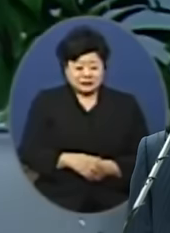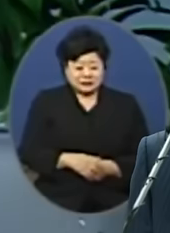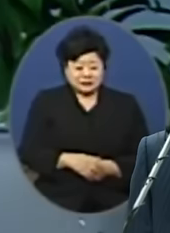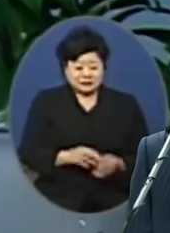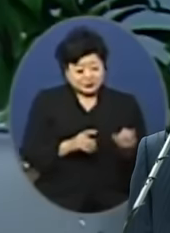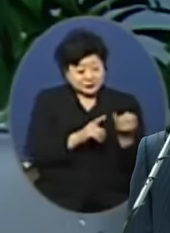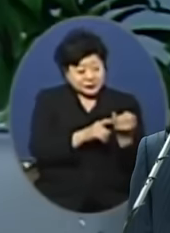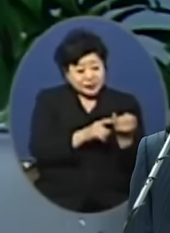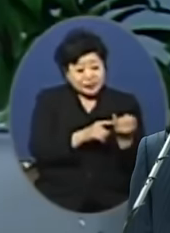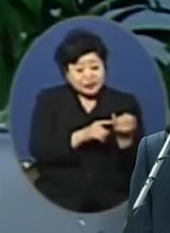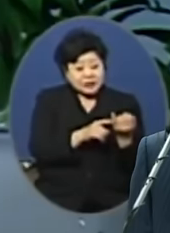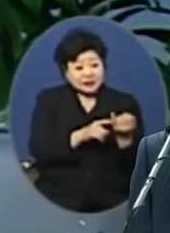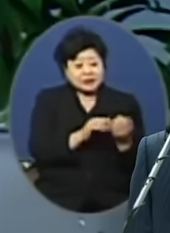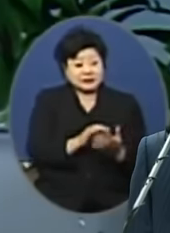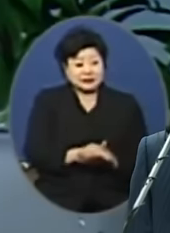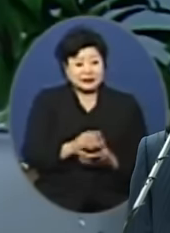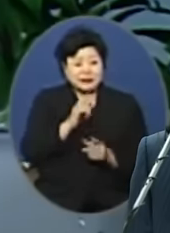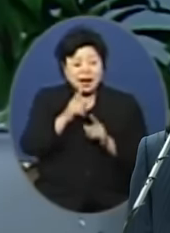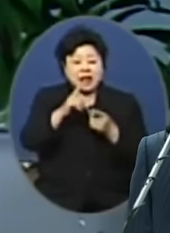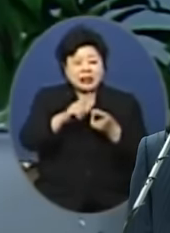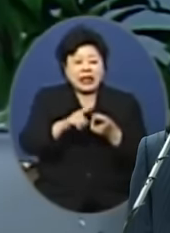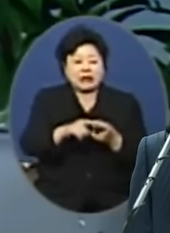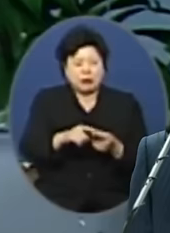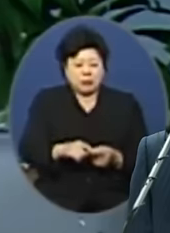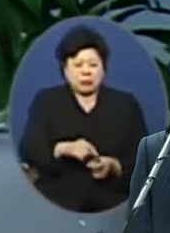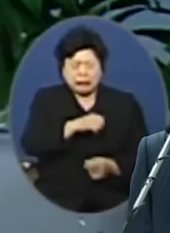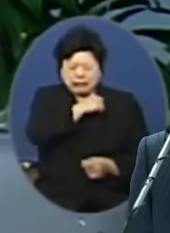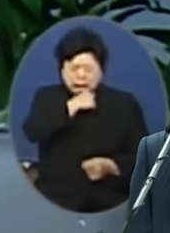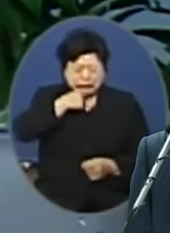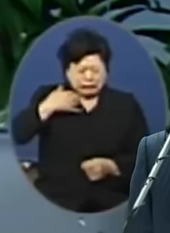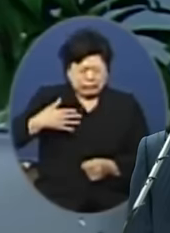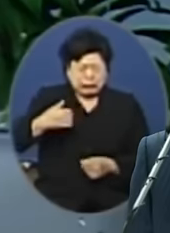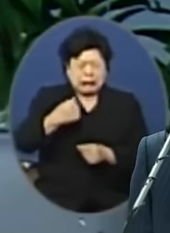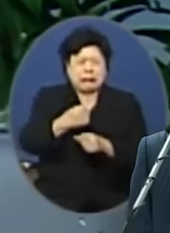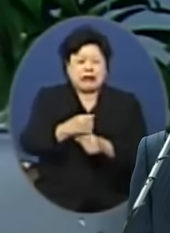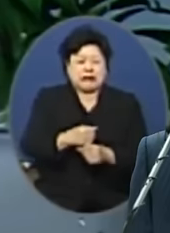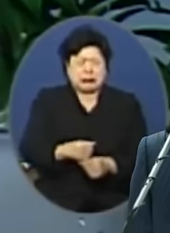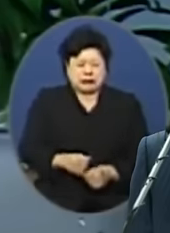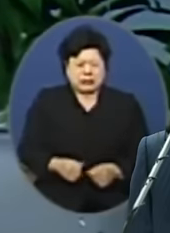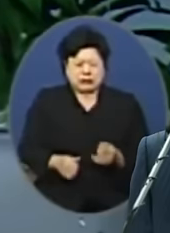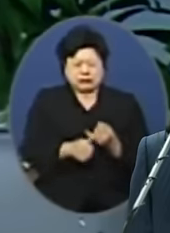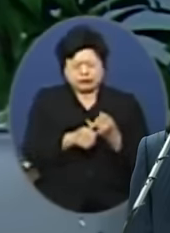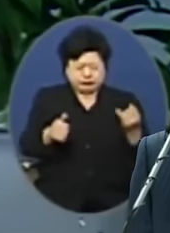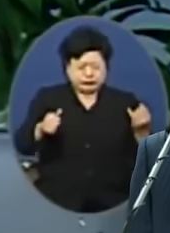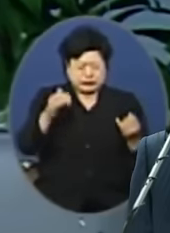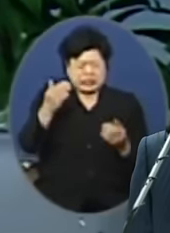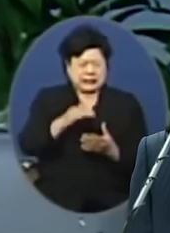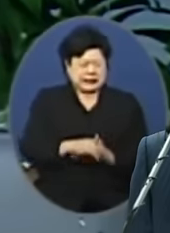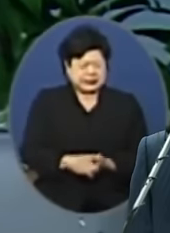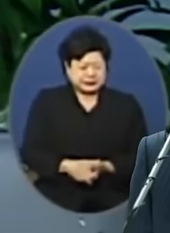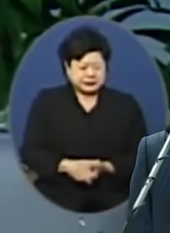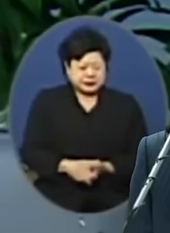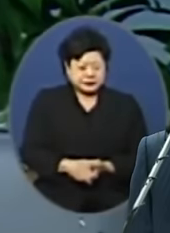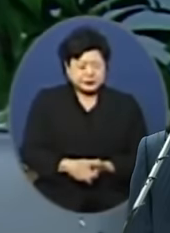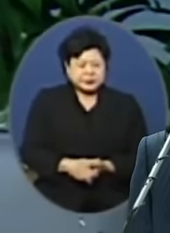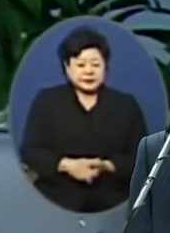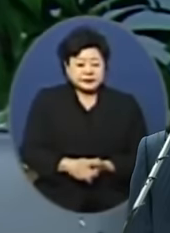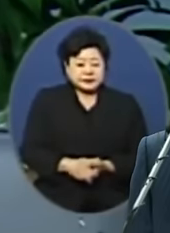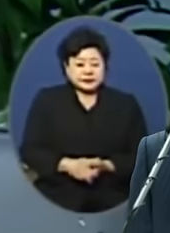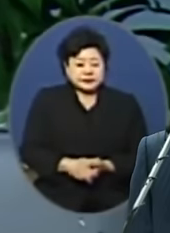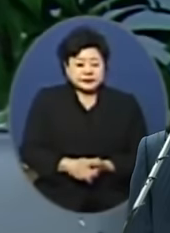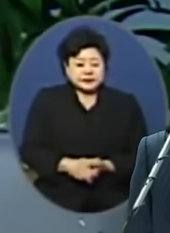그럼 그다음부터 그것이 말꼬리가 되어서 서로 원망하게 되고 싸움이 나게 되는 것입니다. 비난의